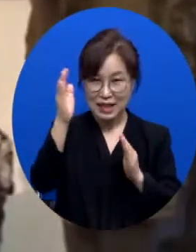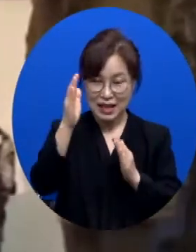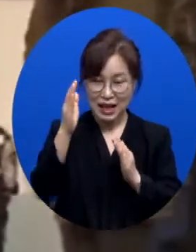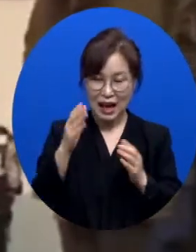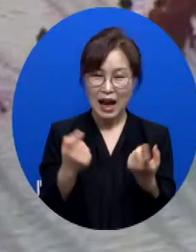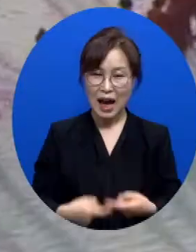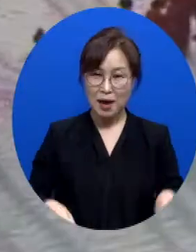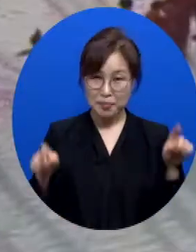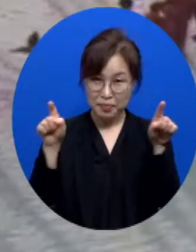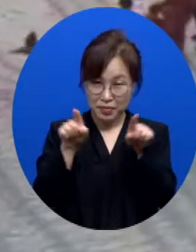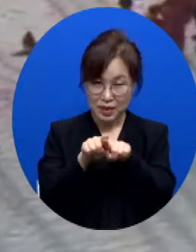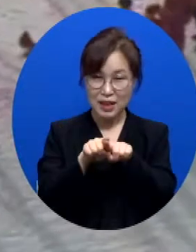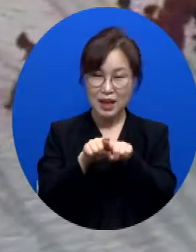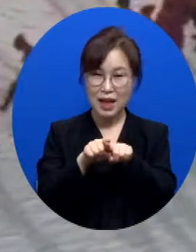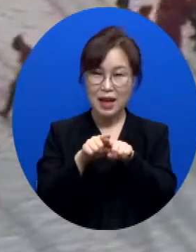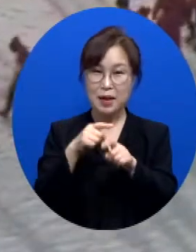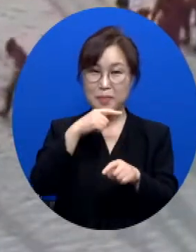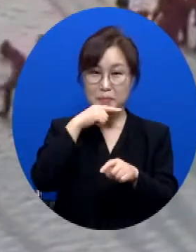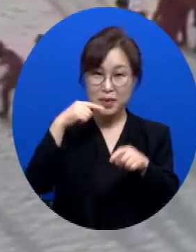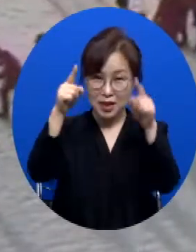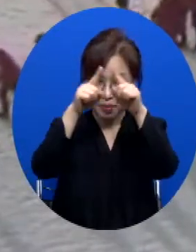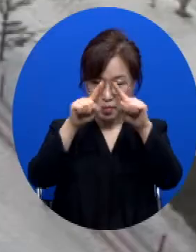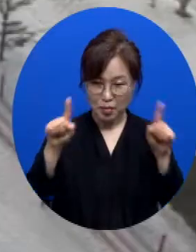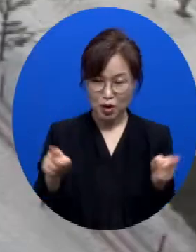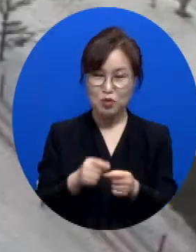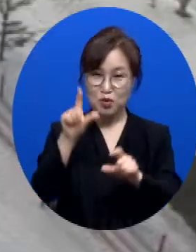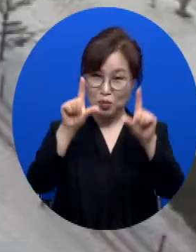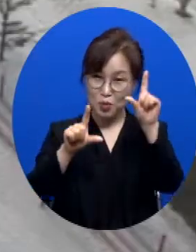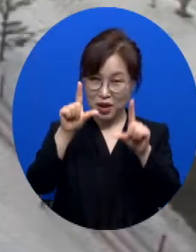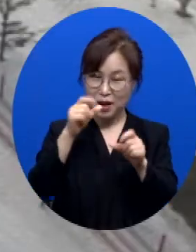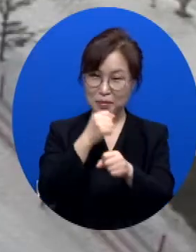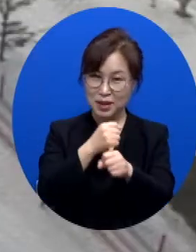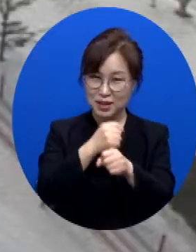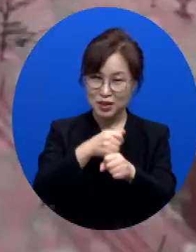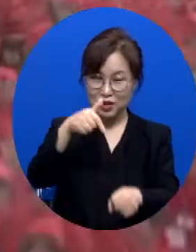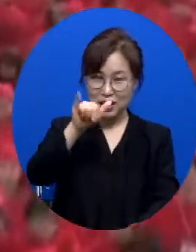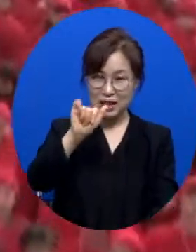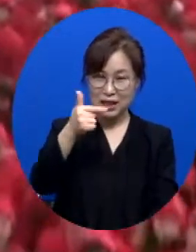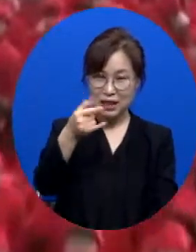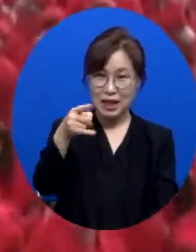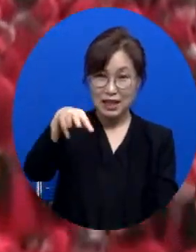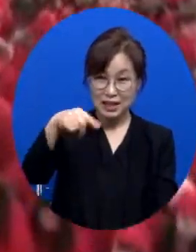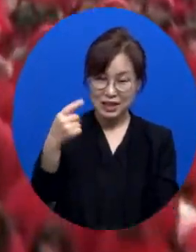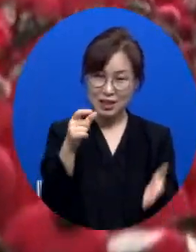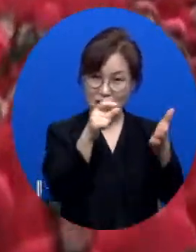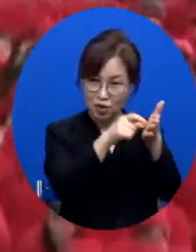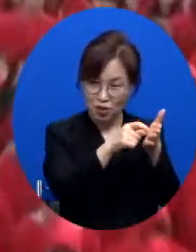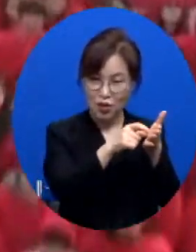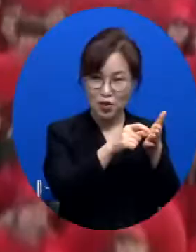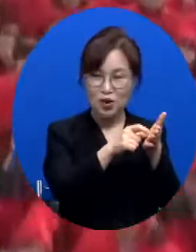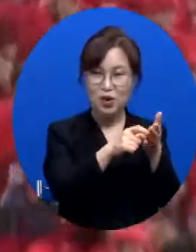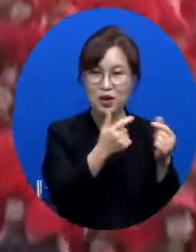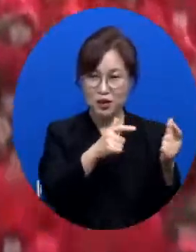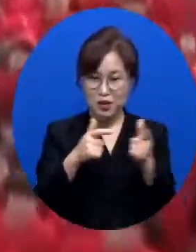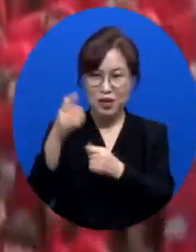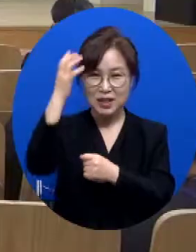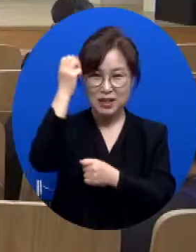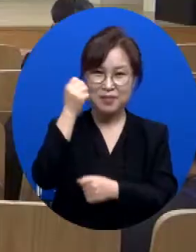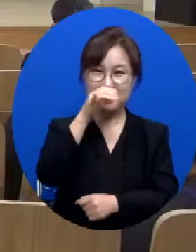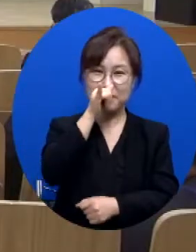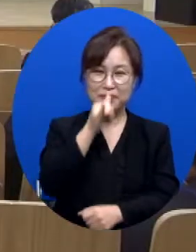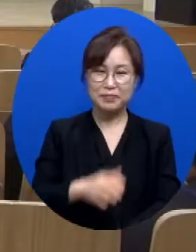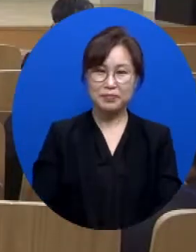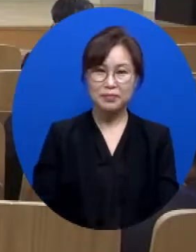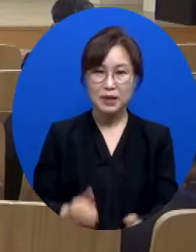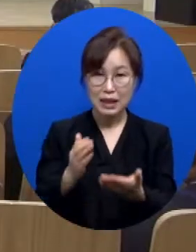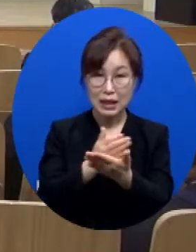만들며 기네스북에 오른 헌혈 캠페인과 2014년 백석대 릴레이 헌혈 기네스 기록 도전을 꼽았습니다.